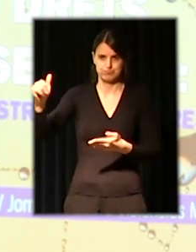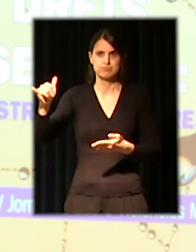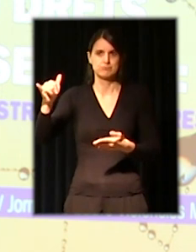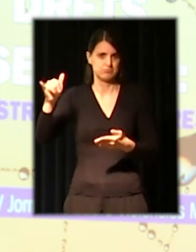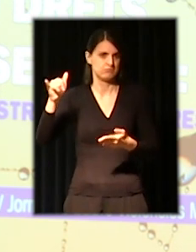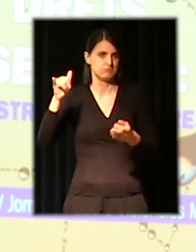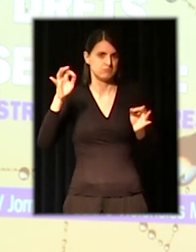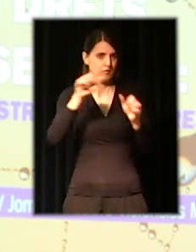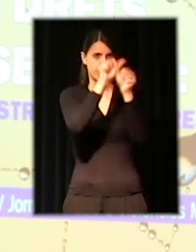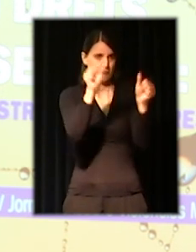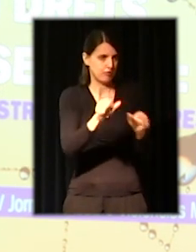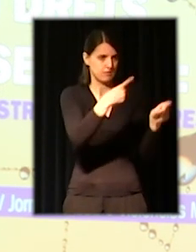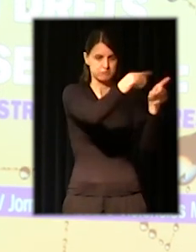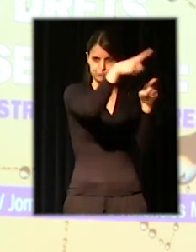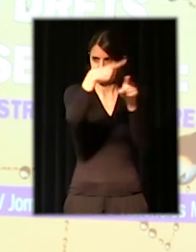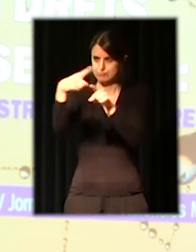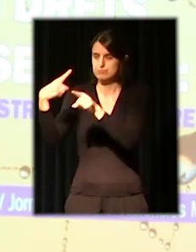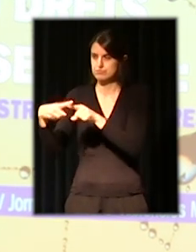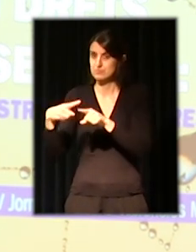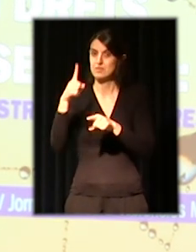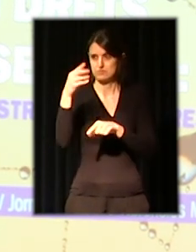que creieu oportuns, i perquè